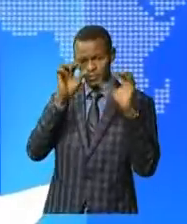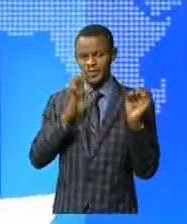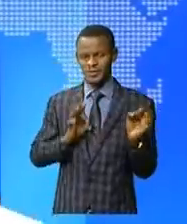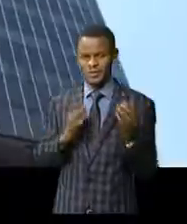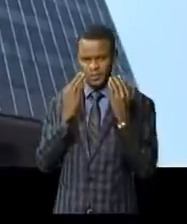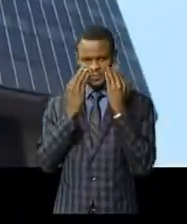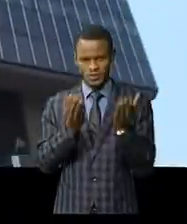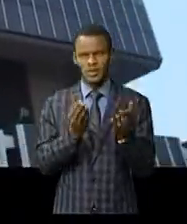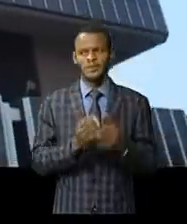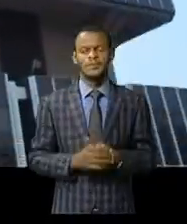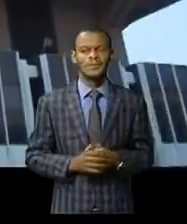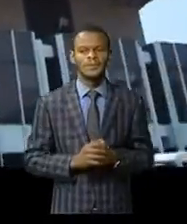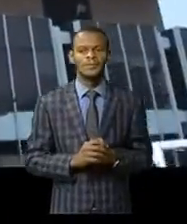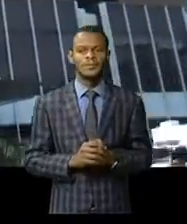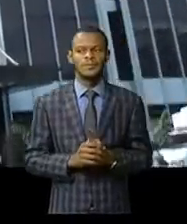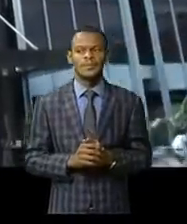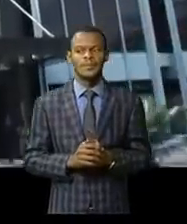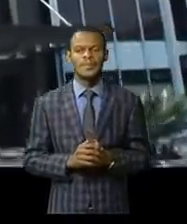Suivez.